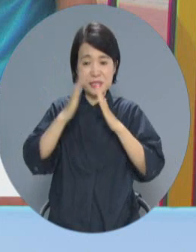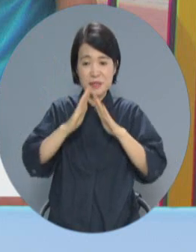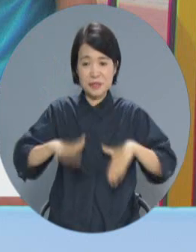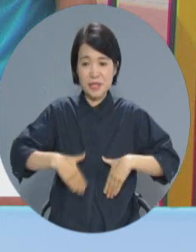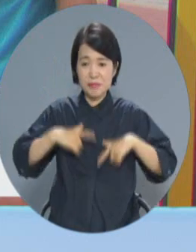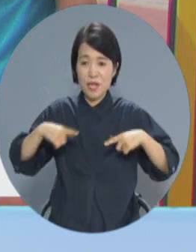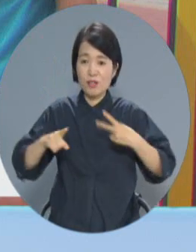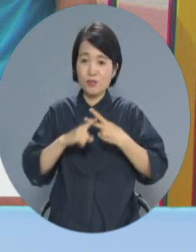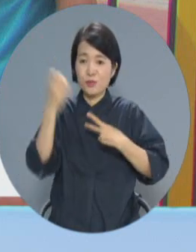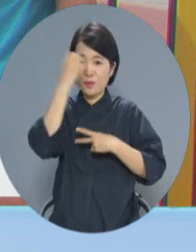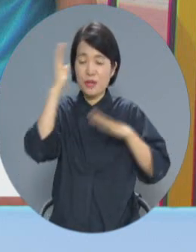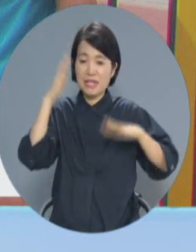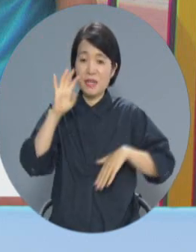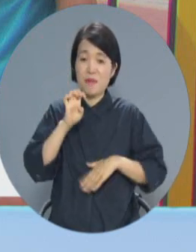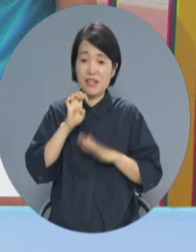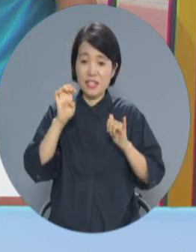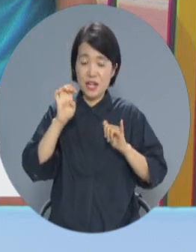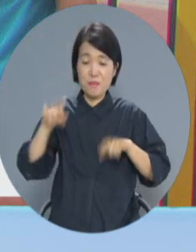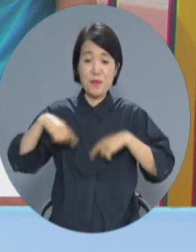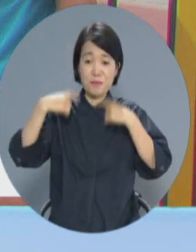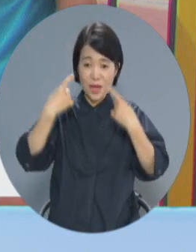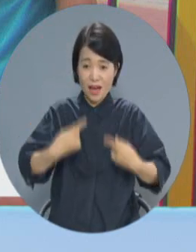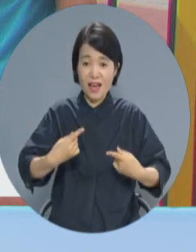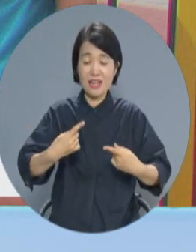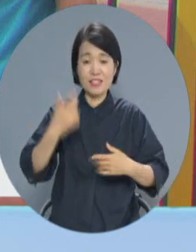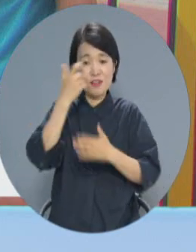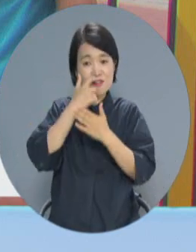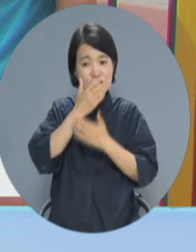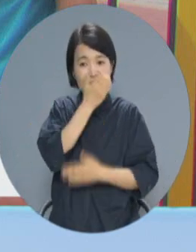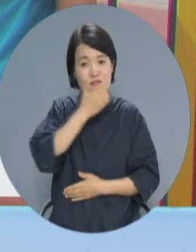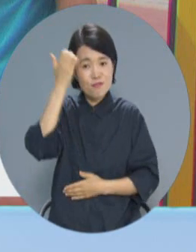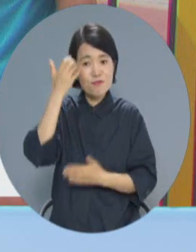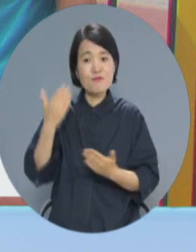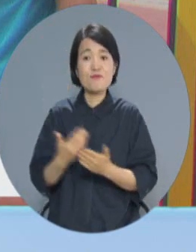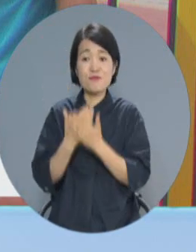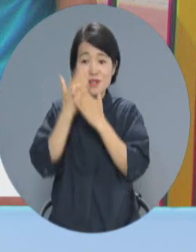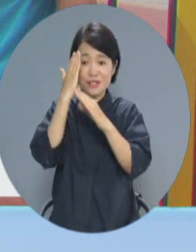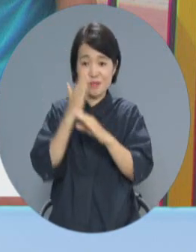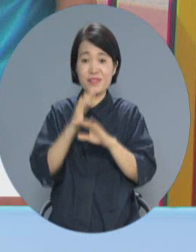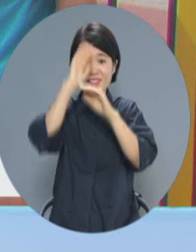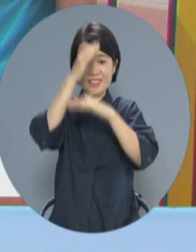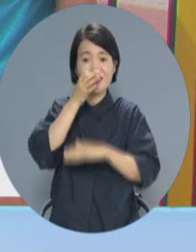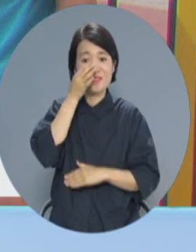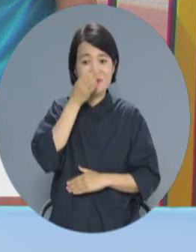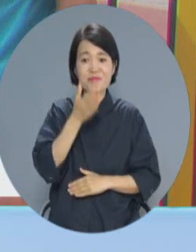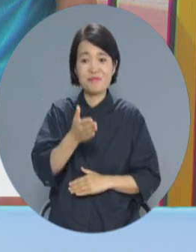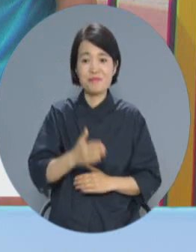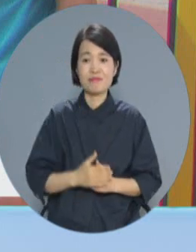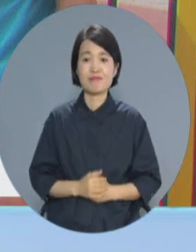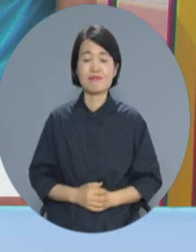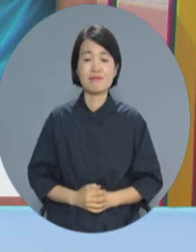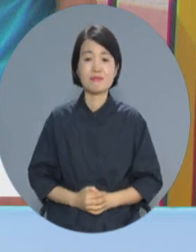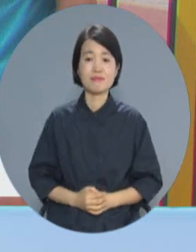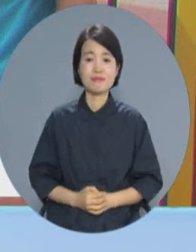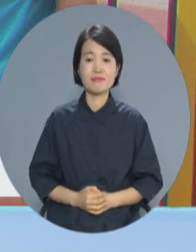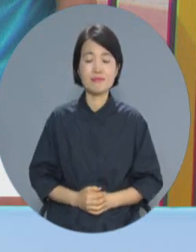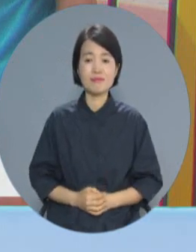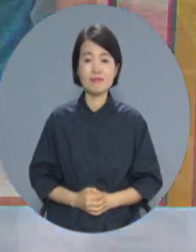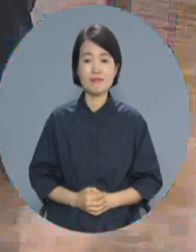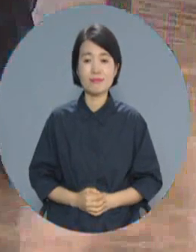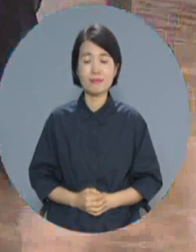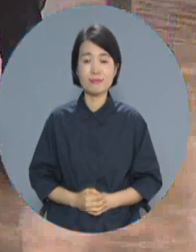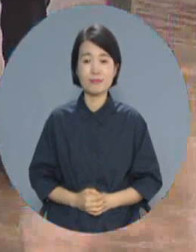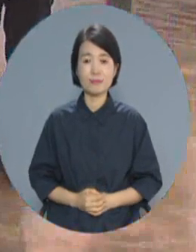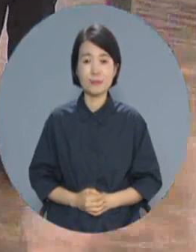지역 중고등학생 40명이 한자리에 모여 꿈을 키우고 있는데요. 유민호 기자가 현장에 다녀왔습니다.